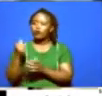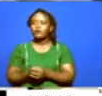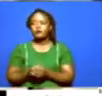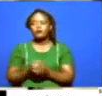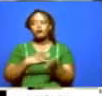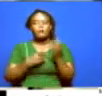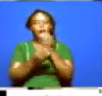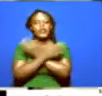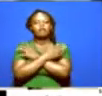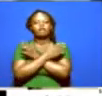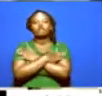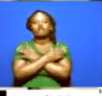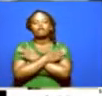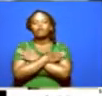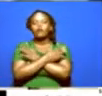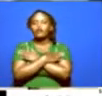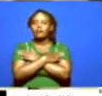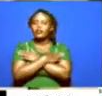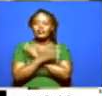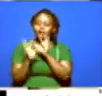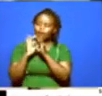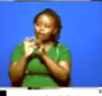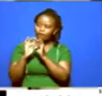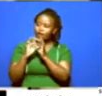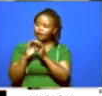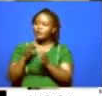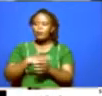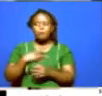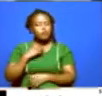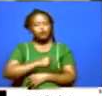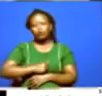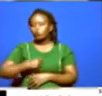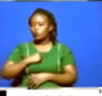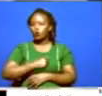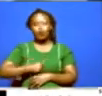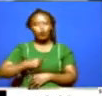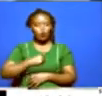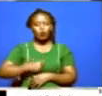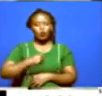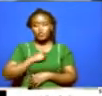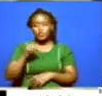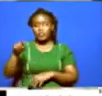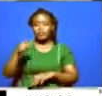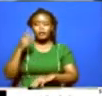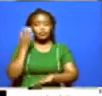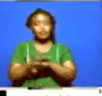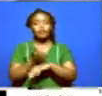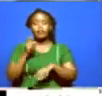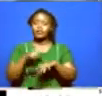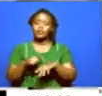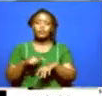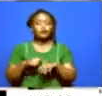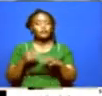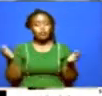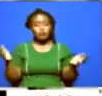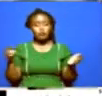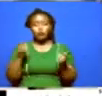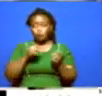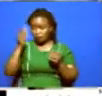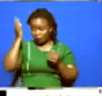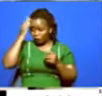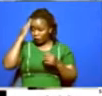karibu, yangu ni kuleta pole na rabirambi zangu kwa wakati huu mgumu. Tunajua kwamba tulikuwa katika ile